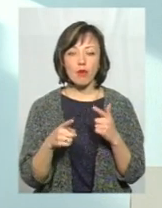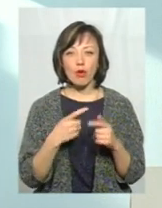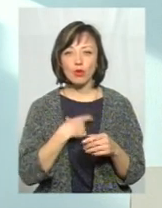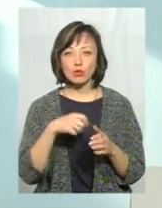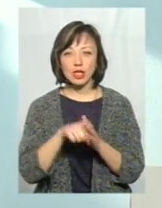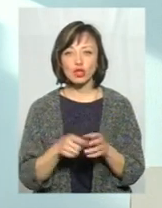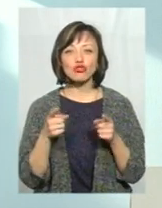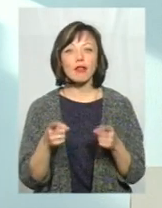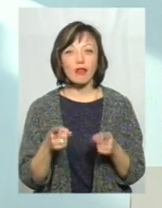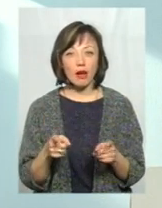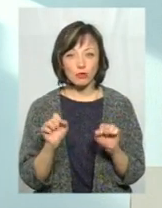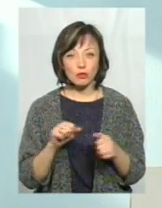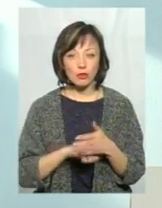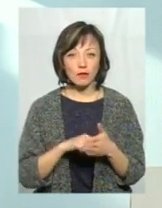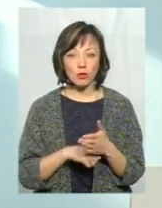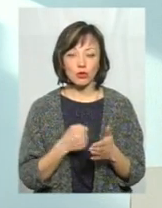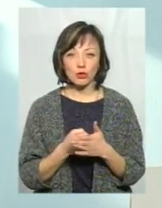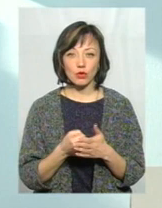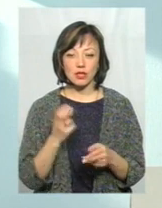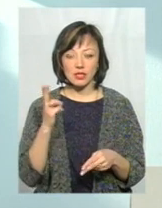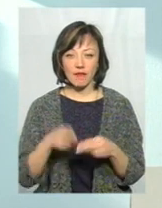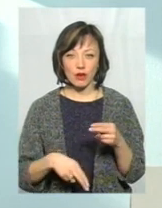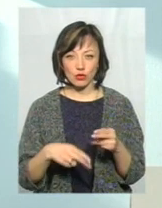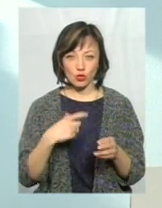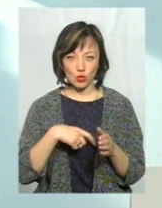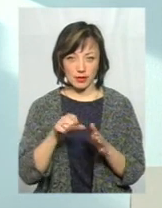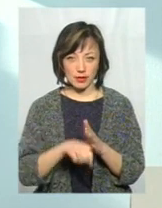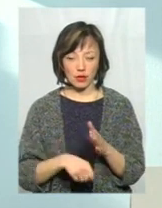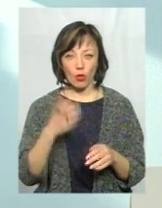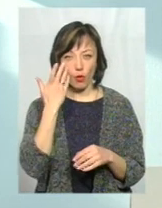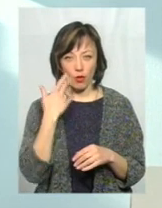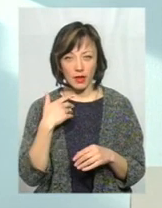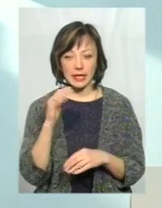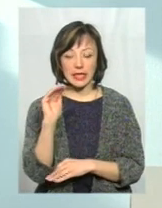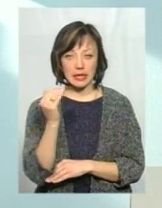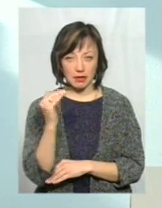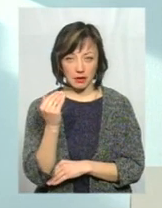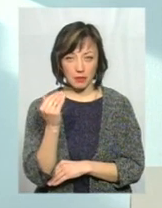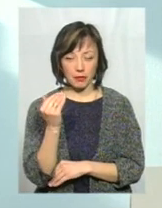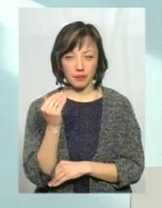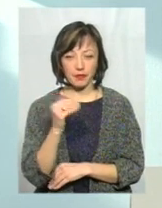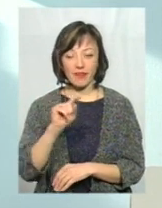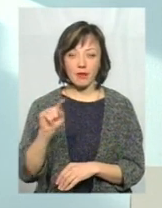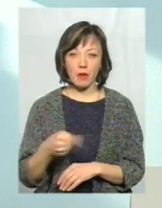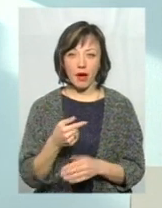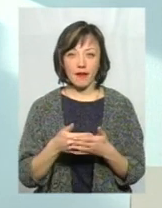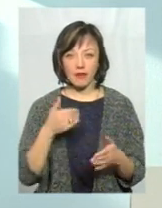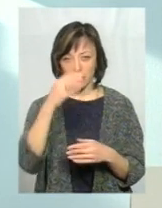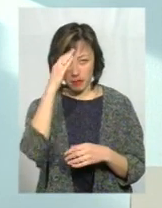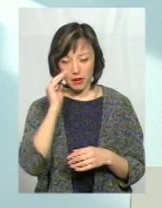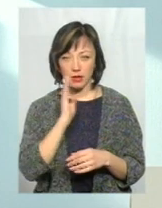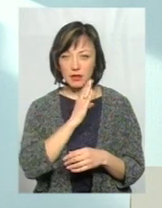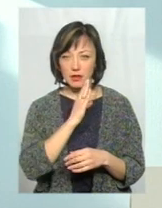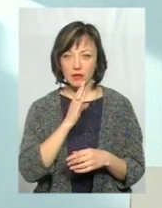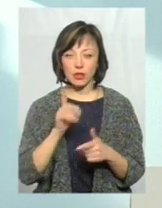може приводити до завершеного суїциду. Коли дитина вимагає від батьків чи